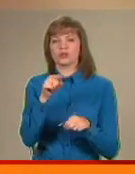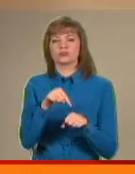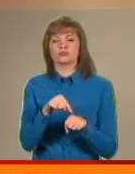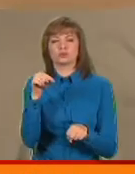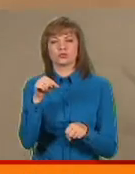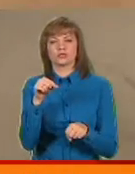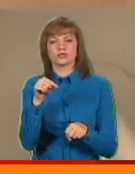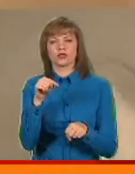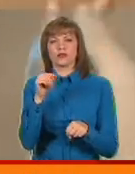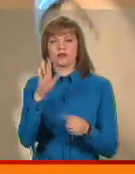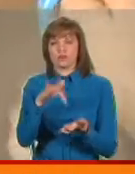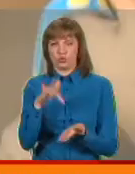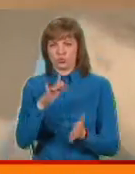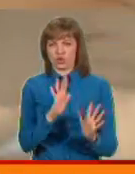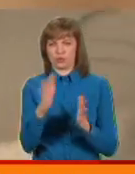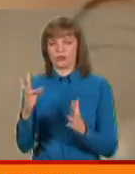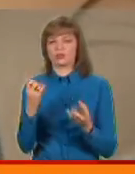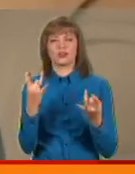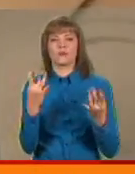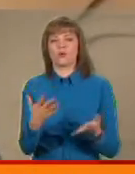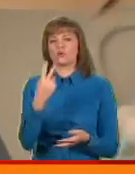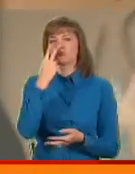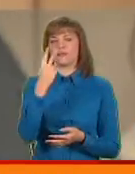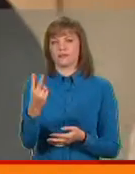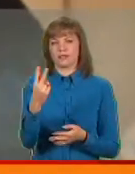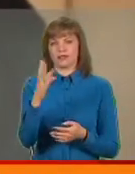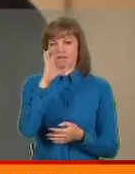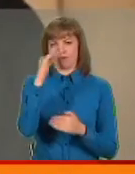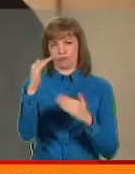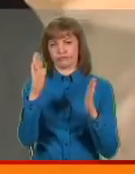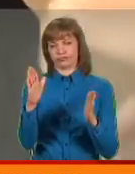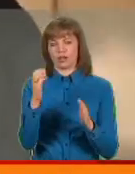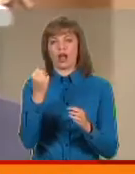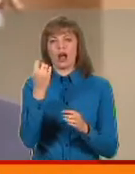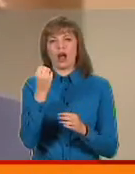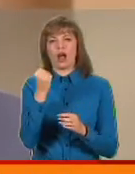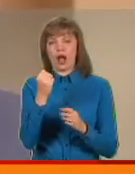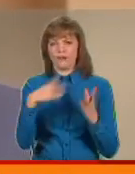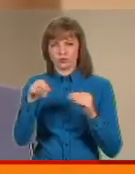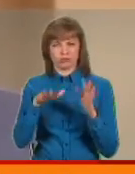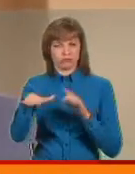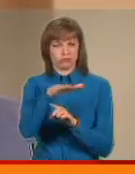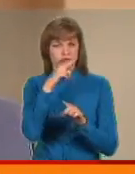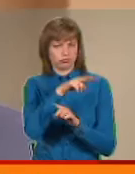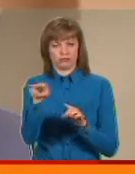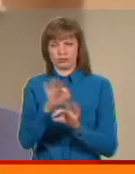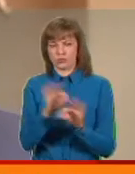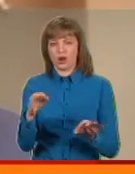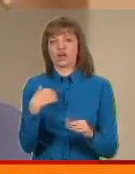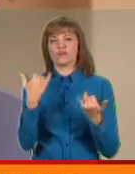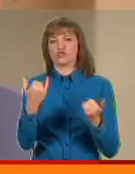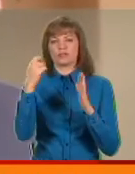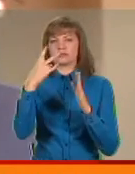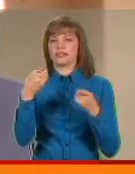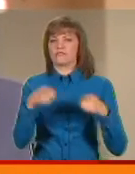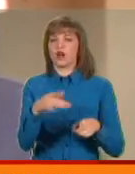прямо в гуще событий. Не просто бачити плоскую фотографію, а розглядати все вокруг. Зараз ми знімаємо це не реал-тайм,